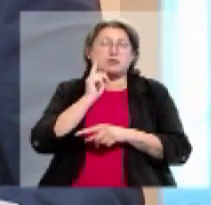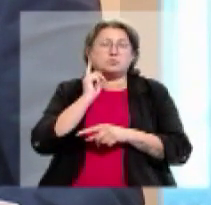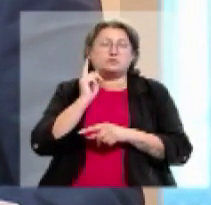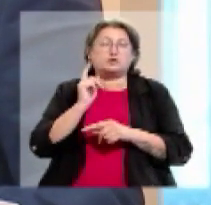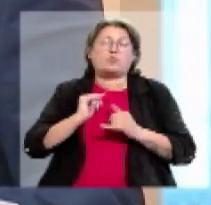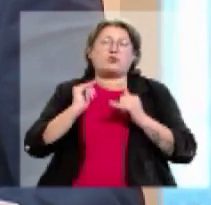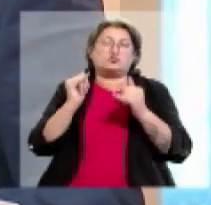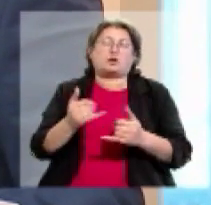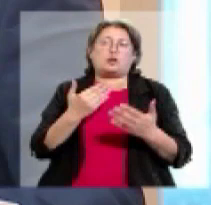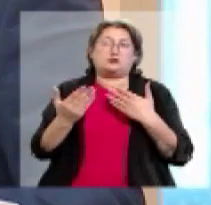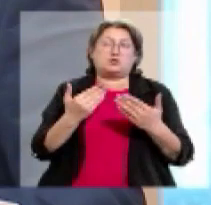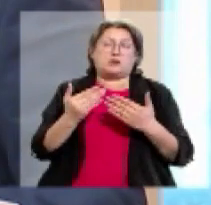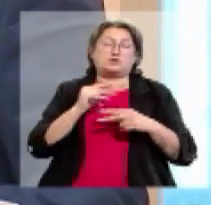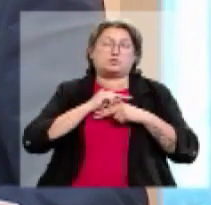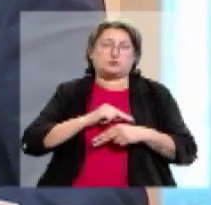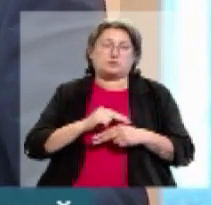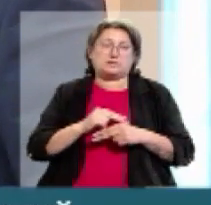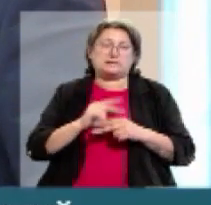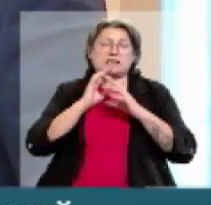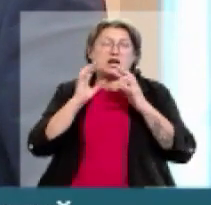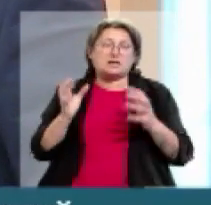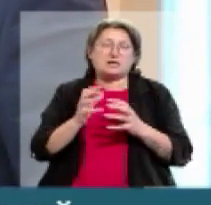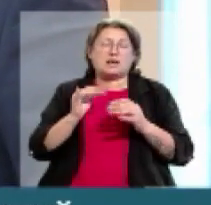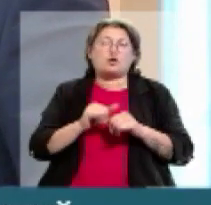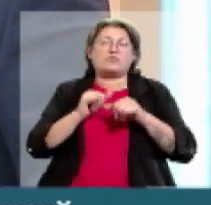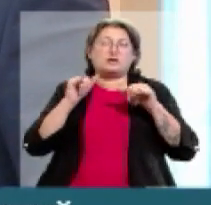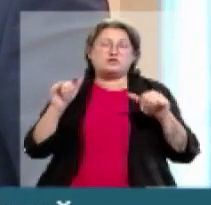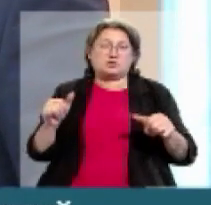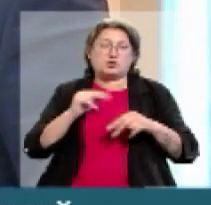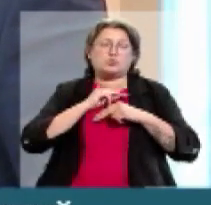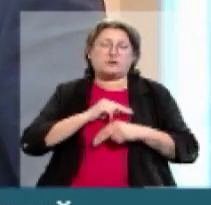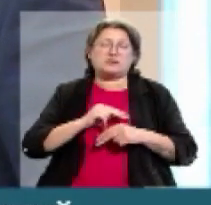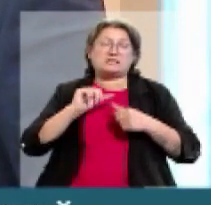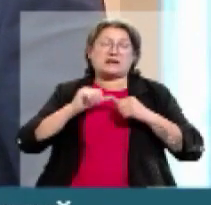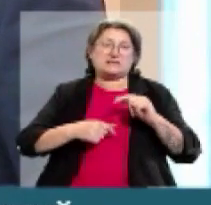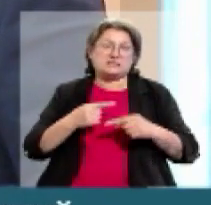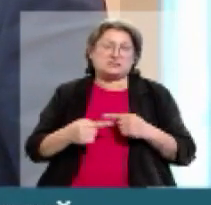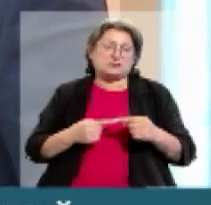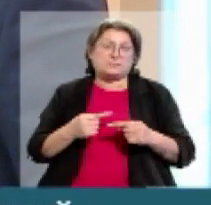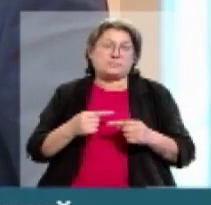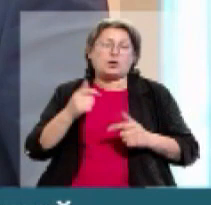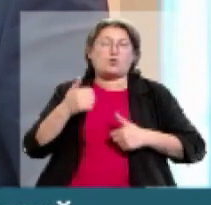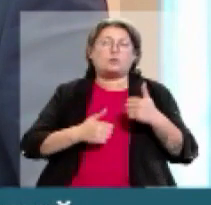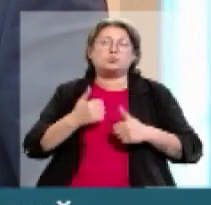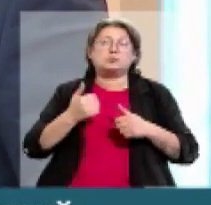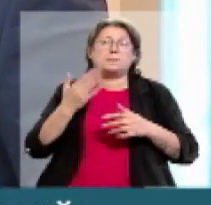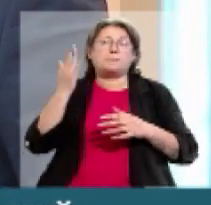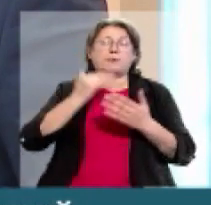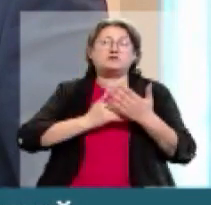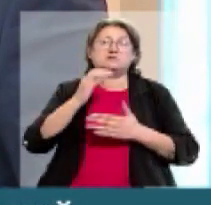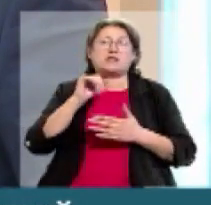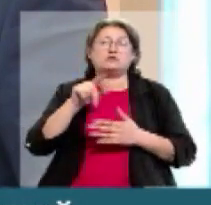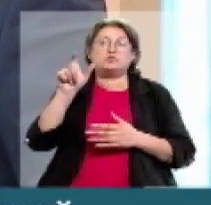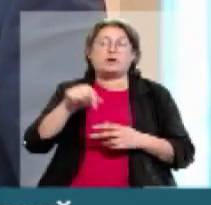в духе уважительного отношения к труду, сохранения и приумножения трудовых традиций. Конкурс способствует повышению